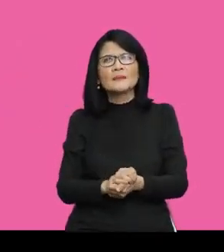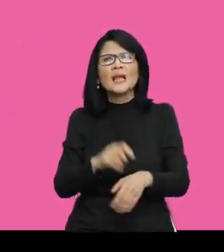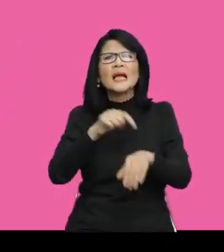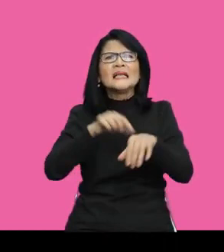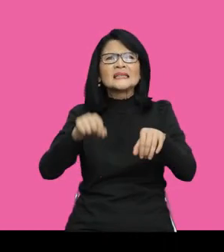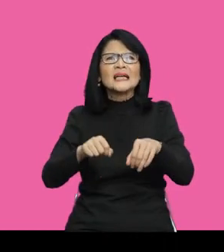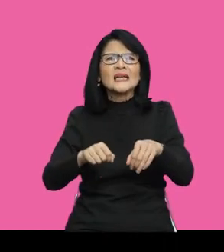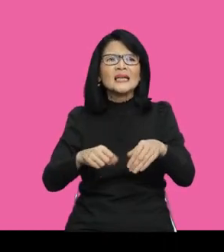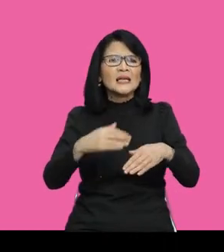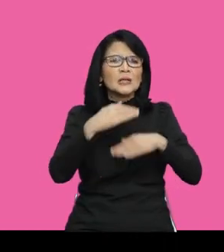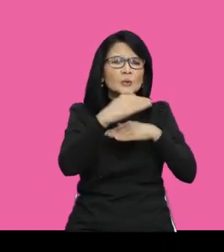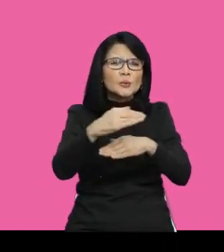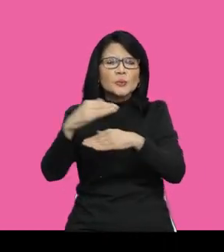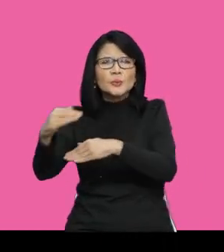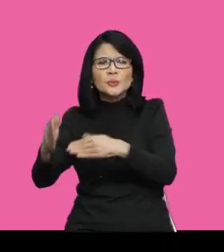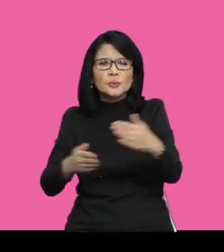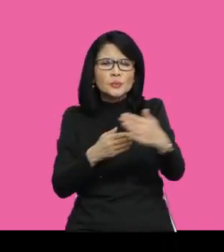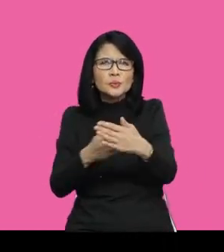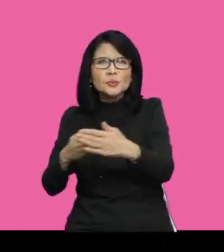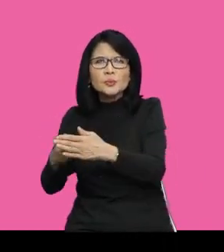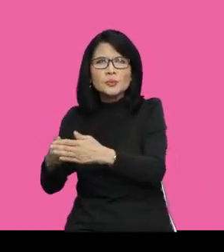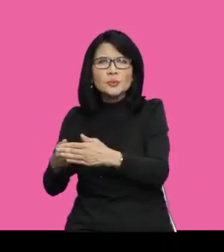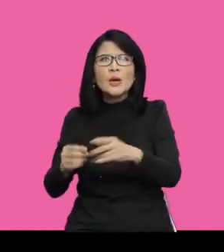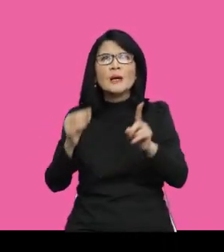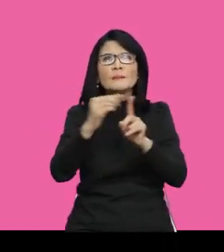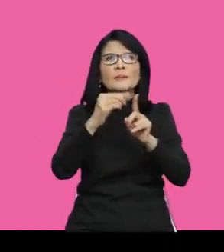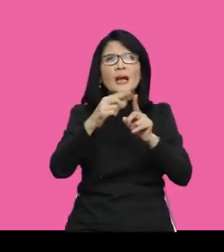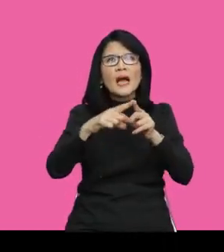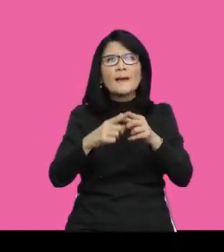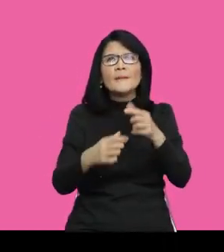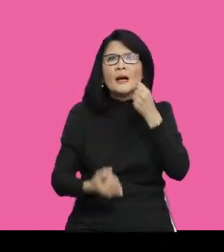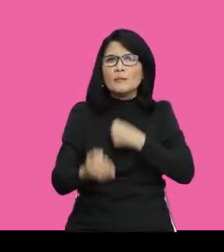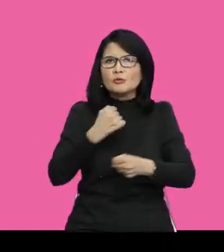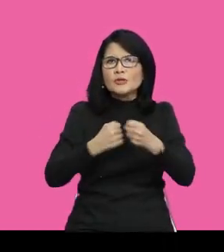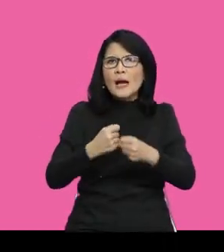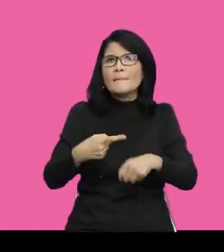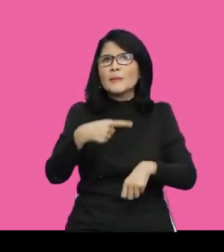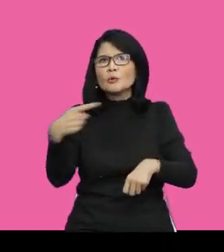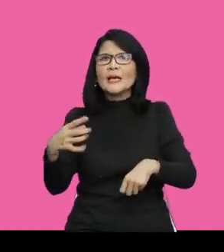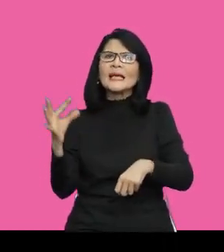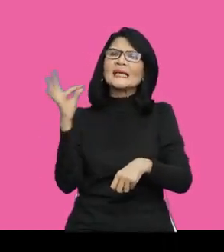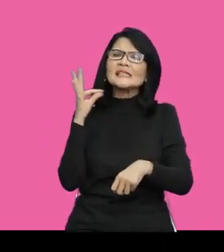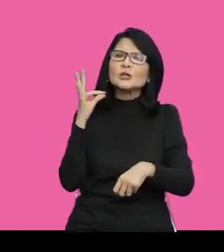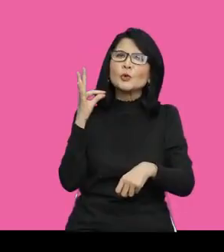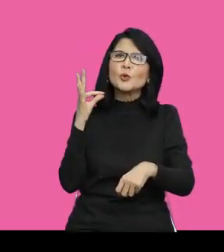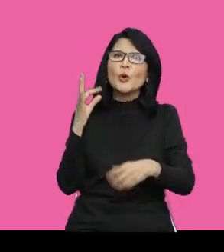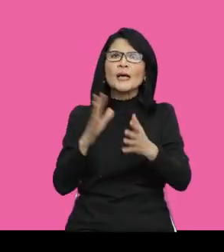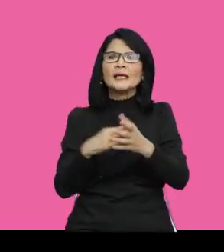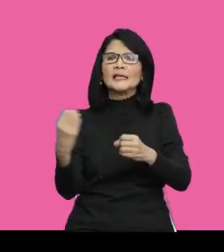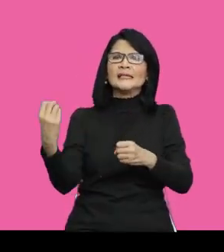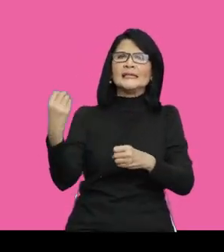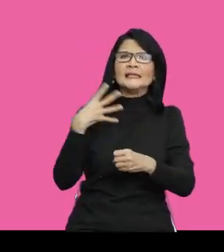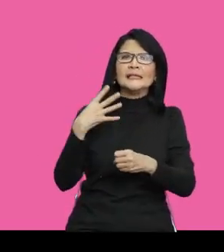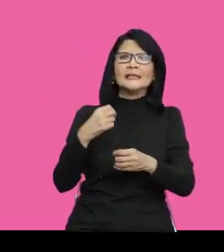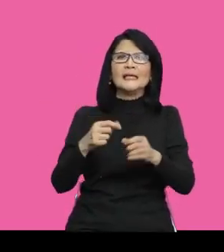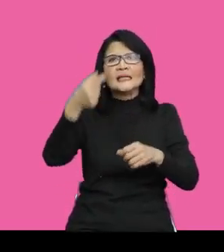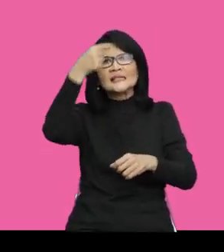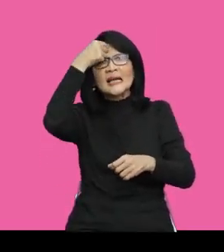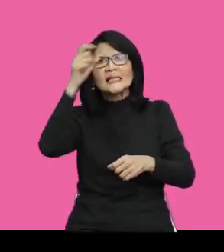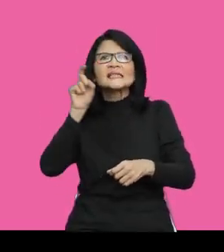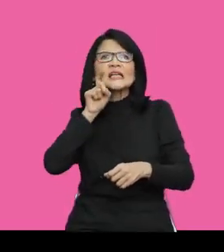penuh keterbatasan, PPAM tetap berusaha mengurangi resiko penularan HIV dan infeksi menular seksual